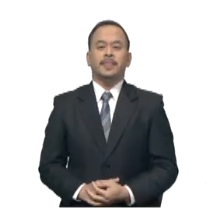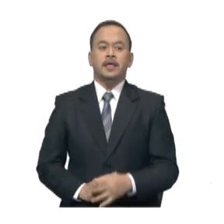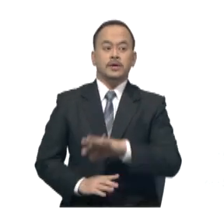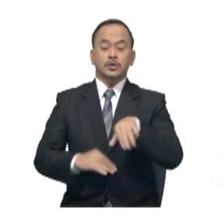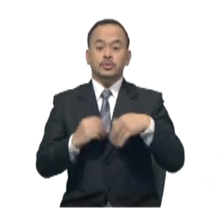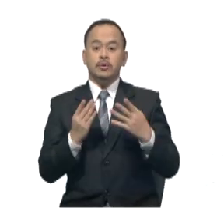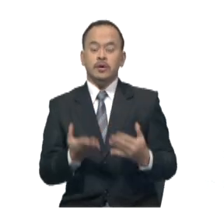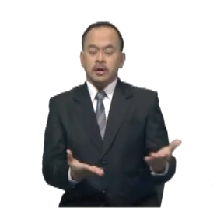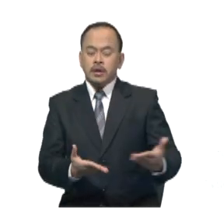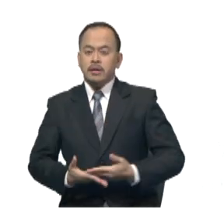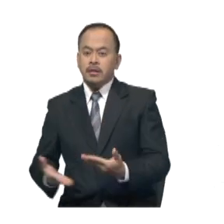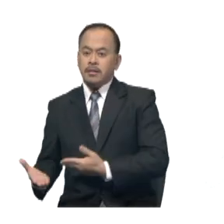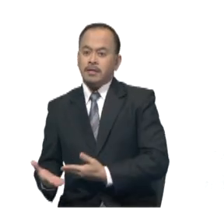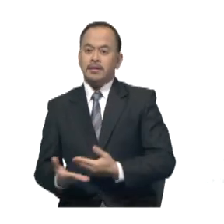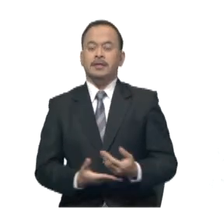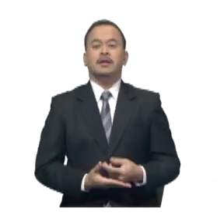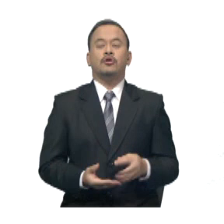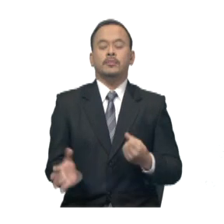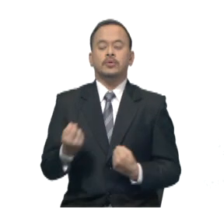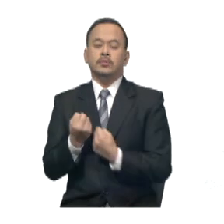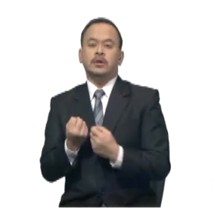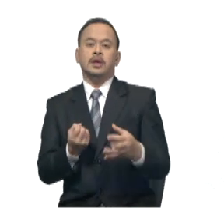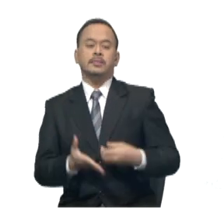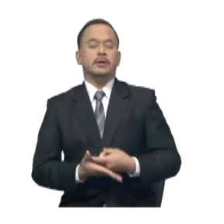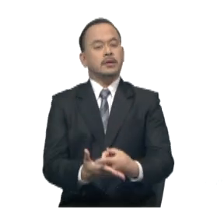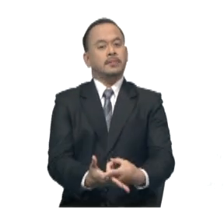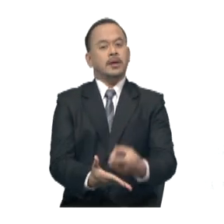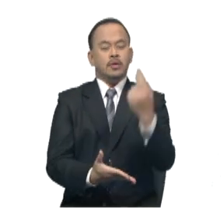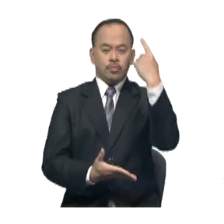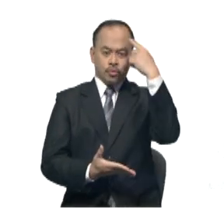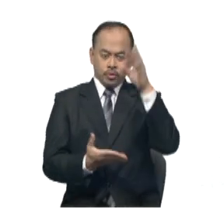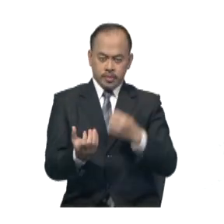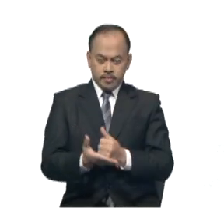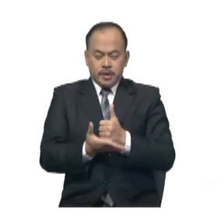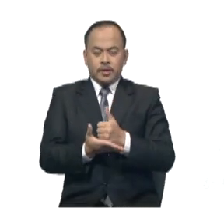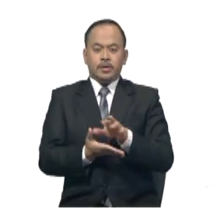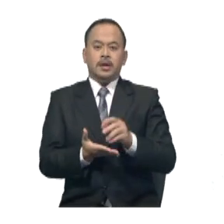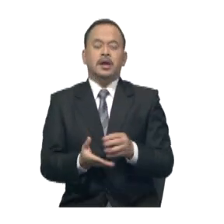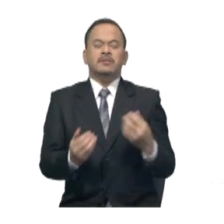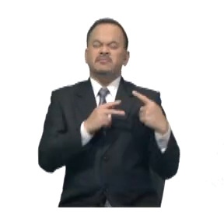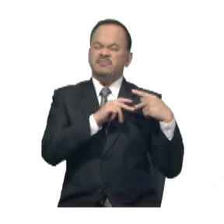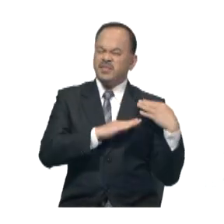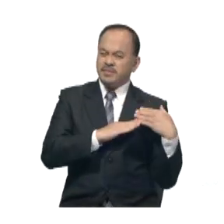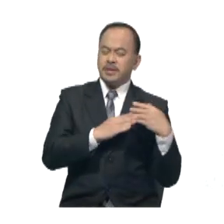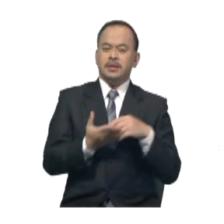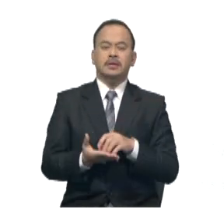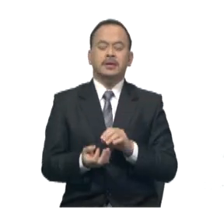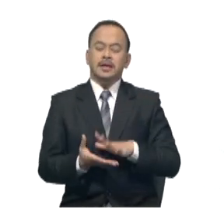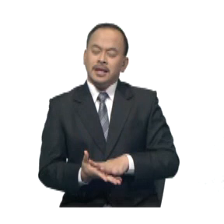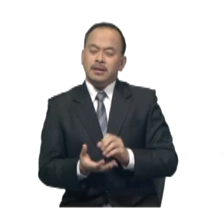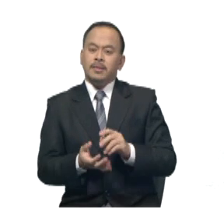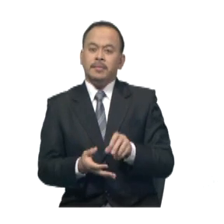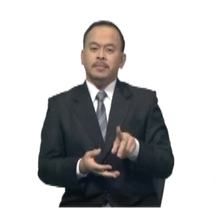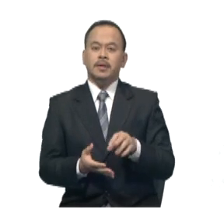Orang ramai dialulukan untuk berkunjung, menyokong serta menderma bagi membantu meringankan beban rakyat Palestin Ahad ini di